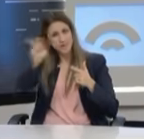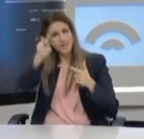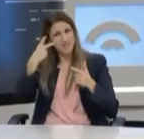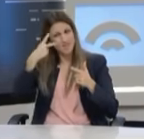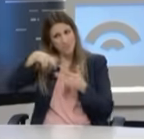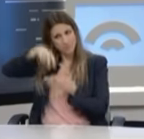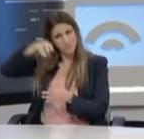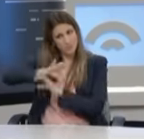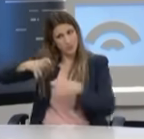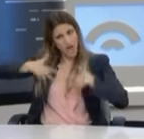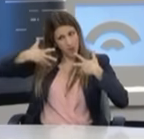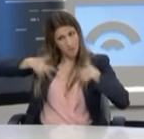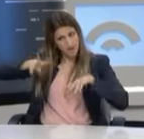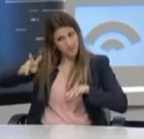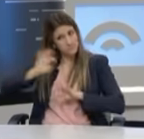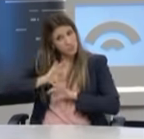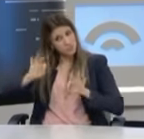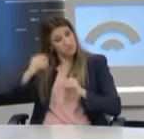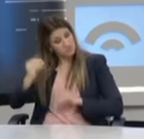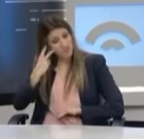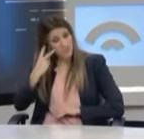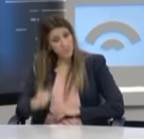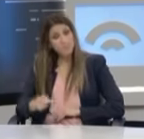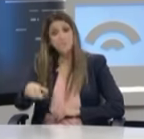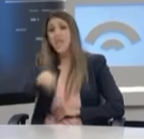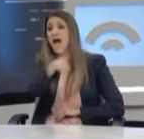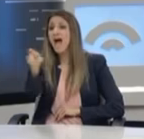εσείς, μπράβο σας, μπράβο σας. Και εις ανώτερα.